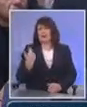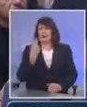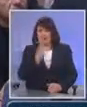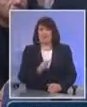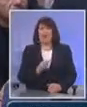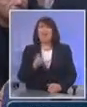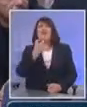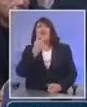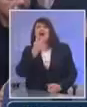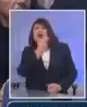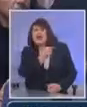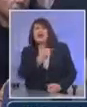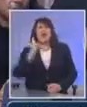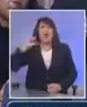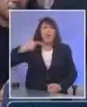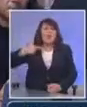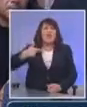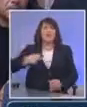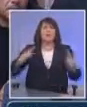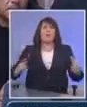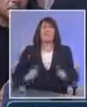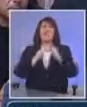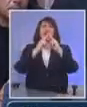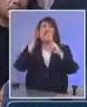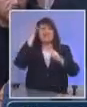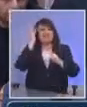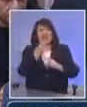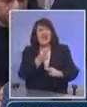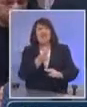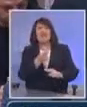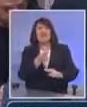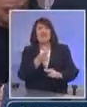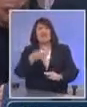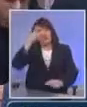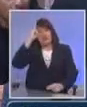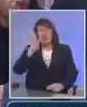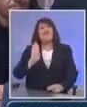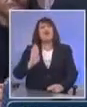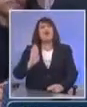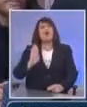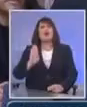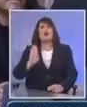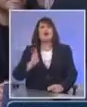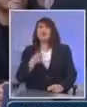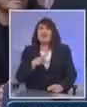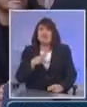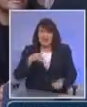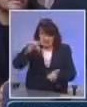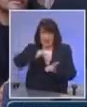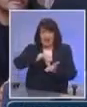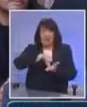της Αγγλίας, του Λονδίνου, του Παρισιού και του Βερολίνου? Τι θέλετε, να βγάλουμε και στην